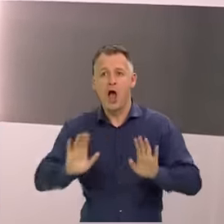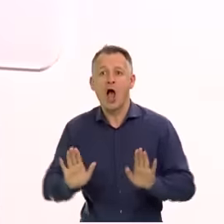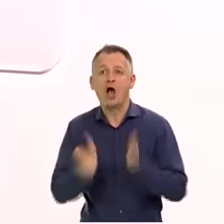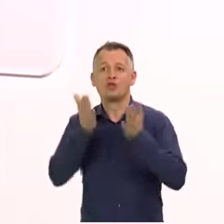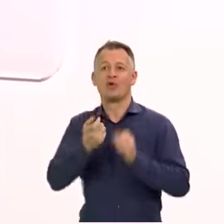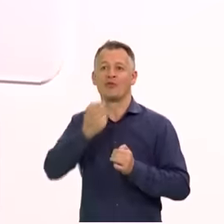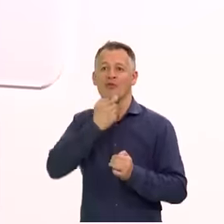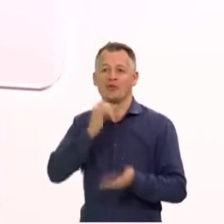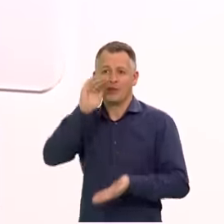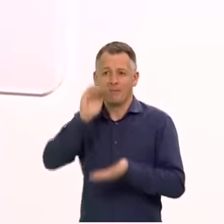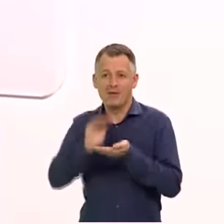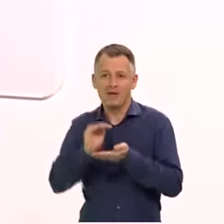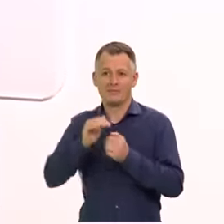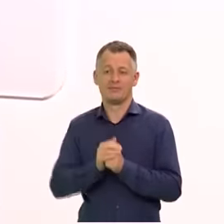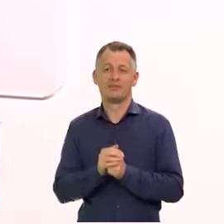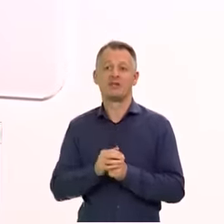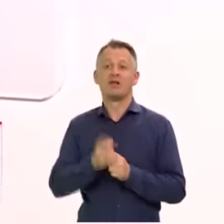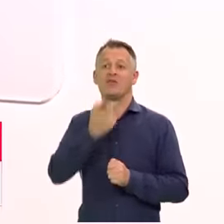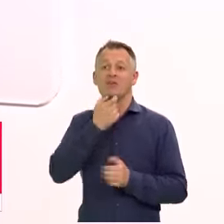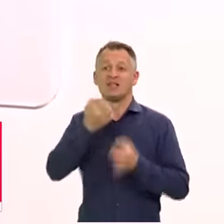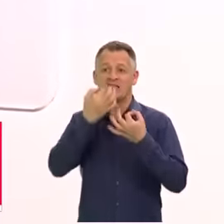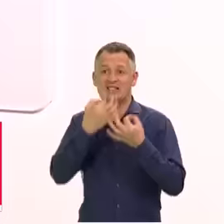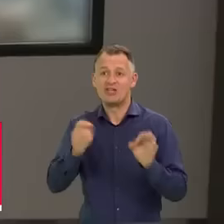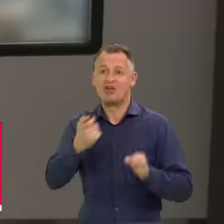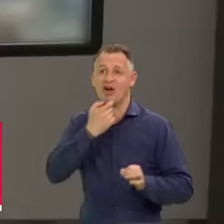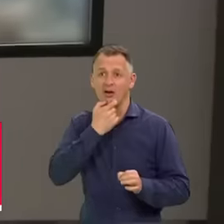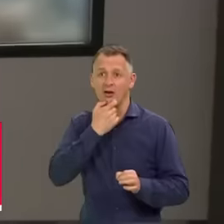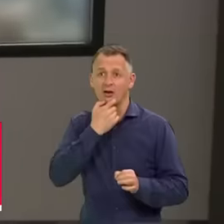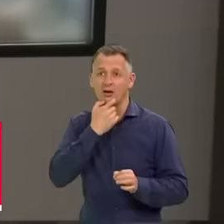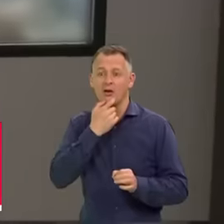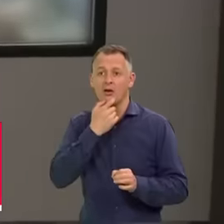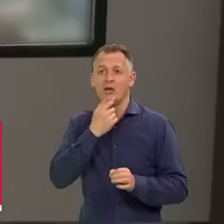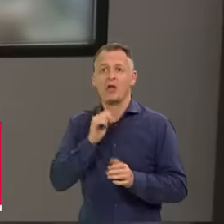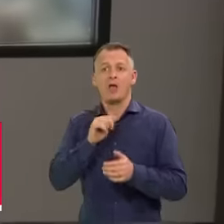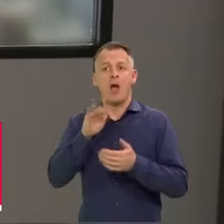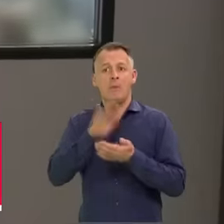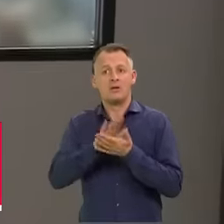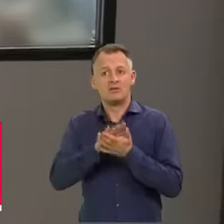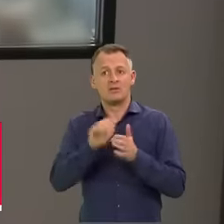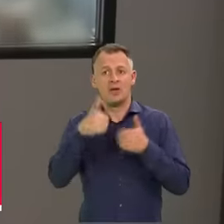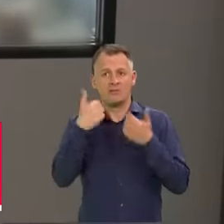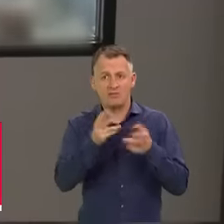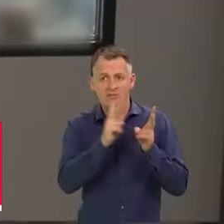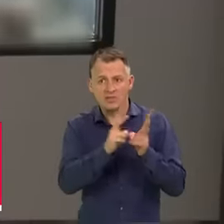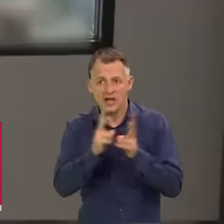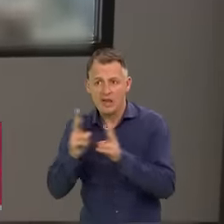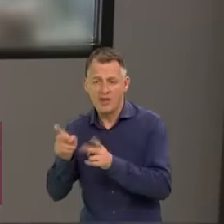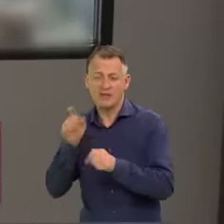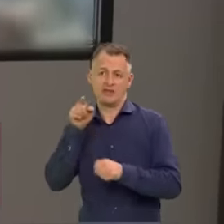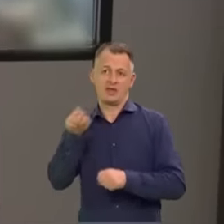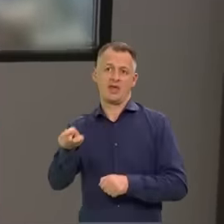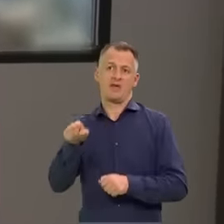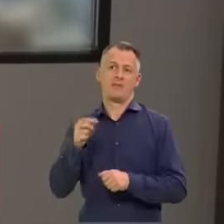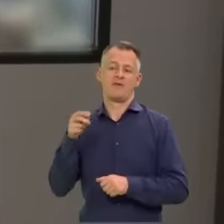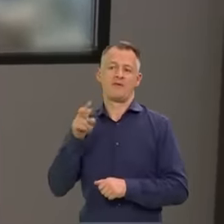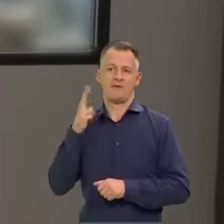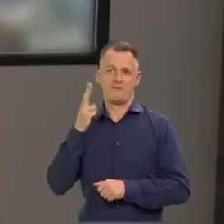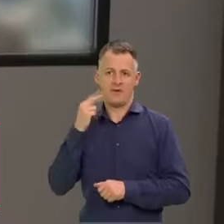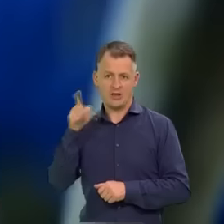vârstă fragedă. De la vârsta de 10 ani am ținut-o cu tratament, am umblat prin diferite spitale,